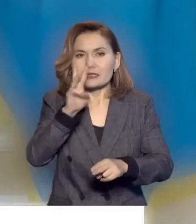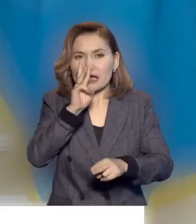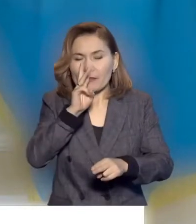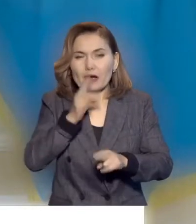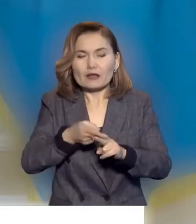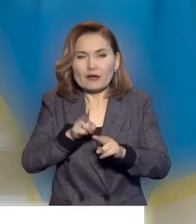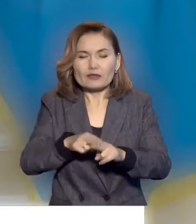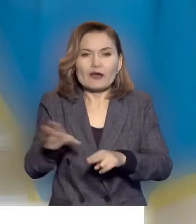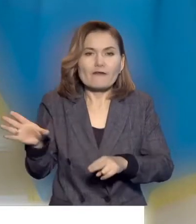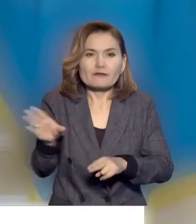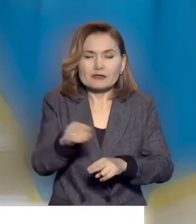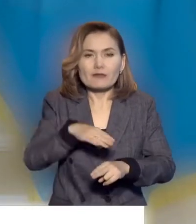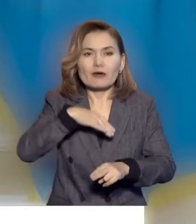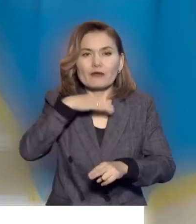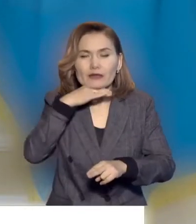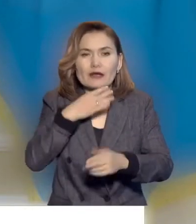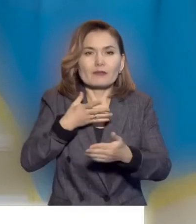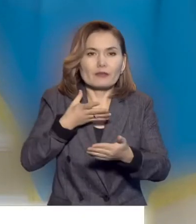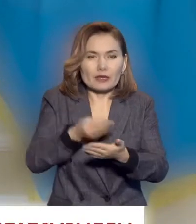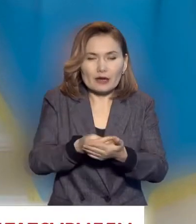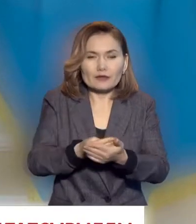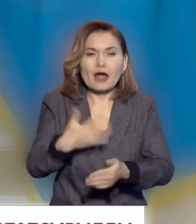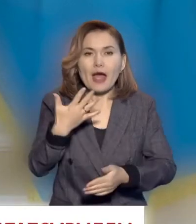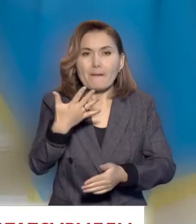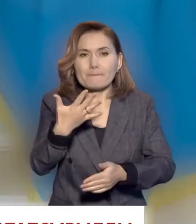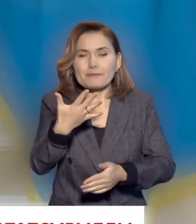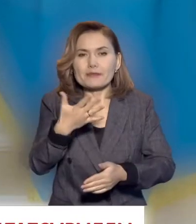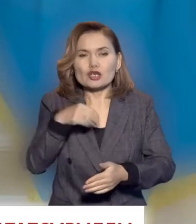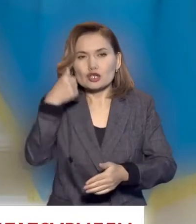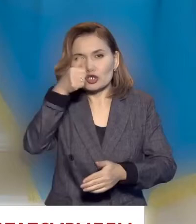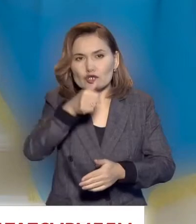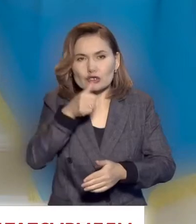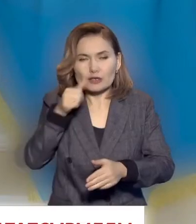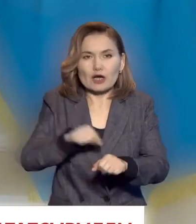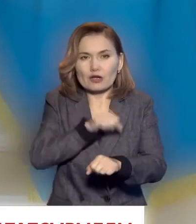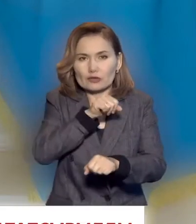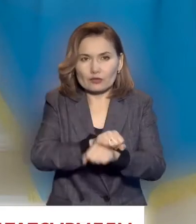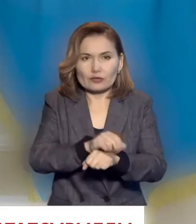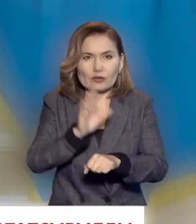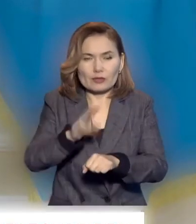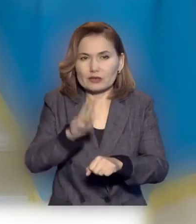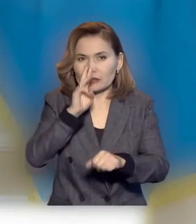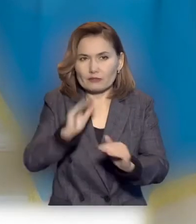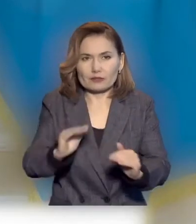жеткілікті деңгейде төленеді. Сондықтан 5 жылдық мораторий жариялауға толық негіз бар.